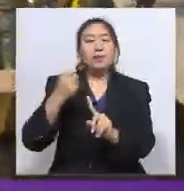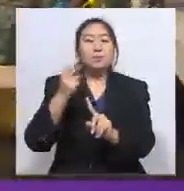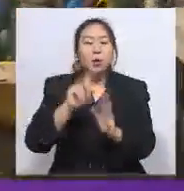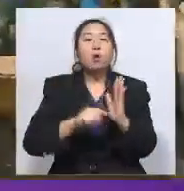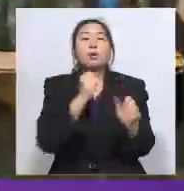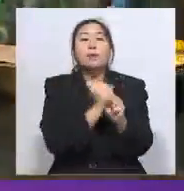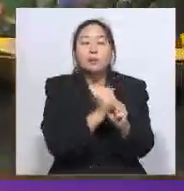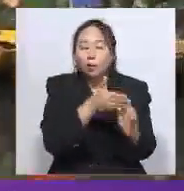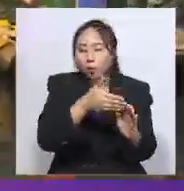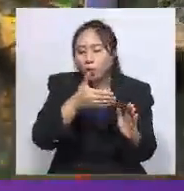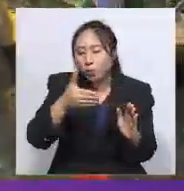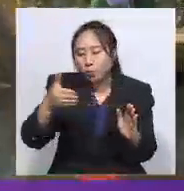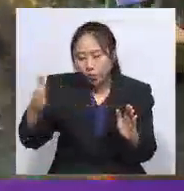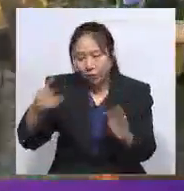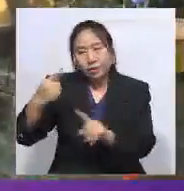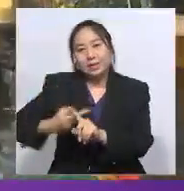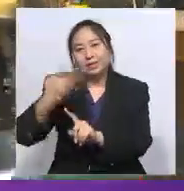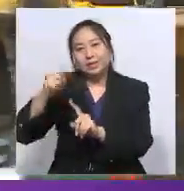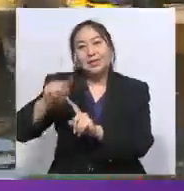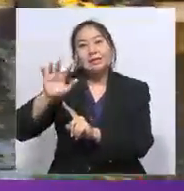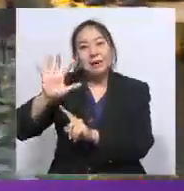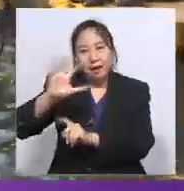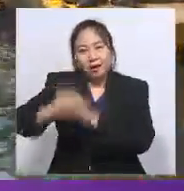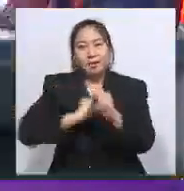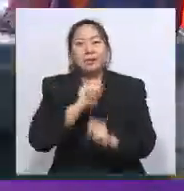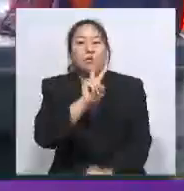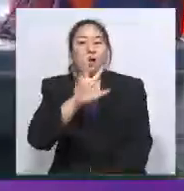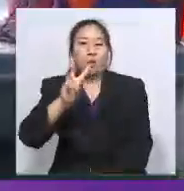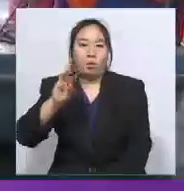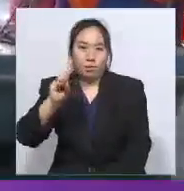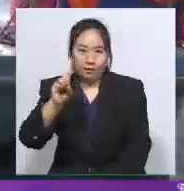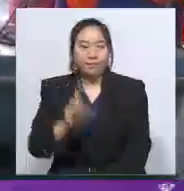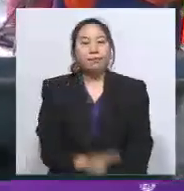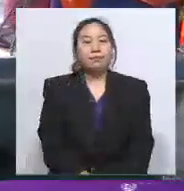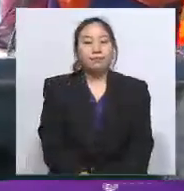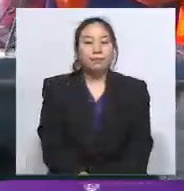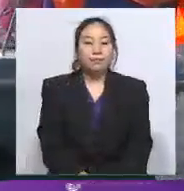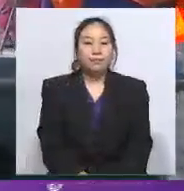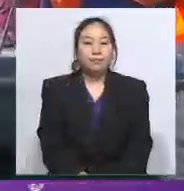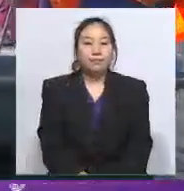และจะดำเนินการกันไปถึงวันที่5เมษายน2561ค่ะคุณผู้ชม